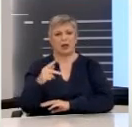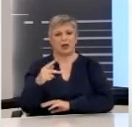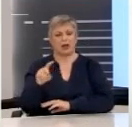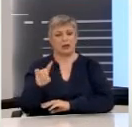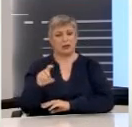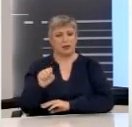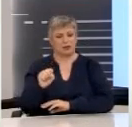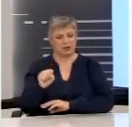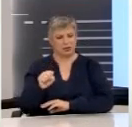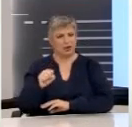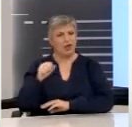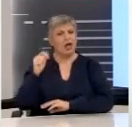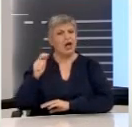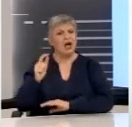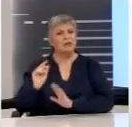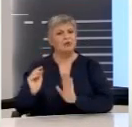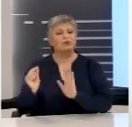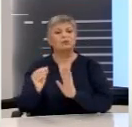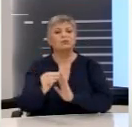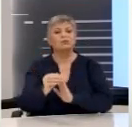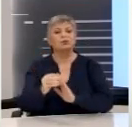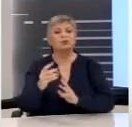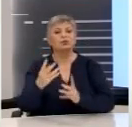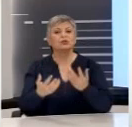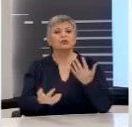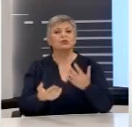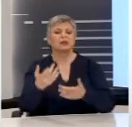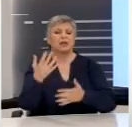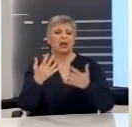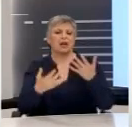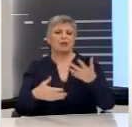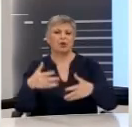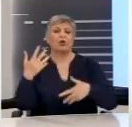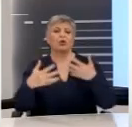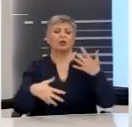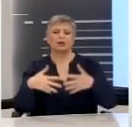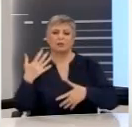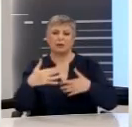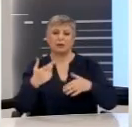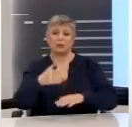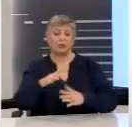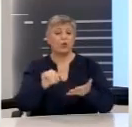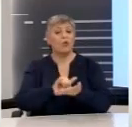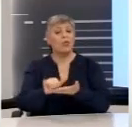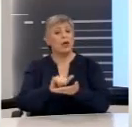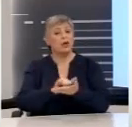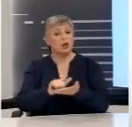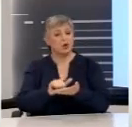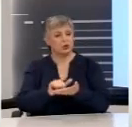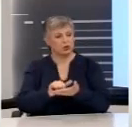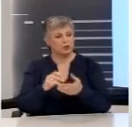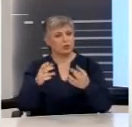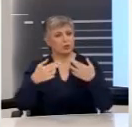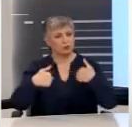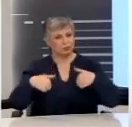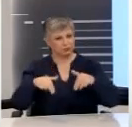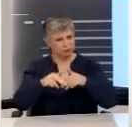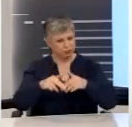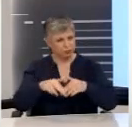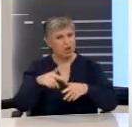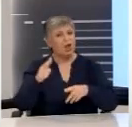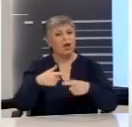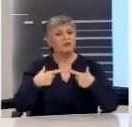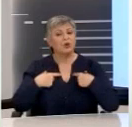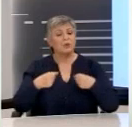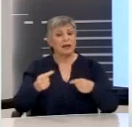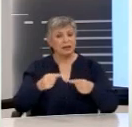χρηματαγορά της Νέας Υόρκης. Ανάμεσα στους πολλούς λοιπόν που συμμετέχουν στο Δέλτα Σίγμα είναι ο κύριος Νικόλαος